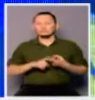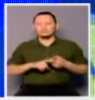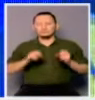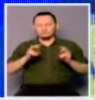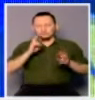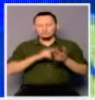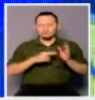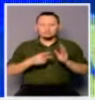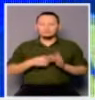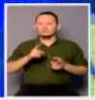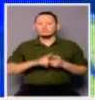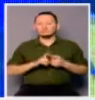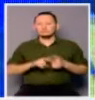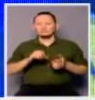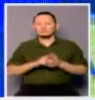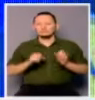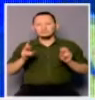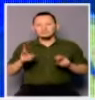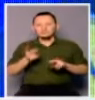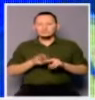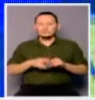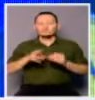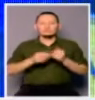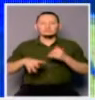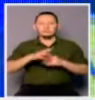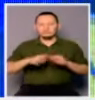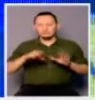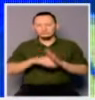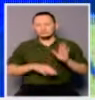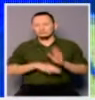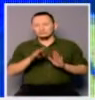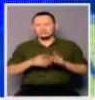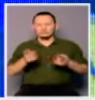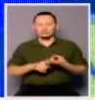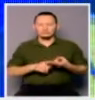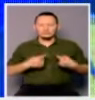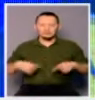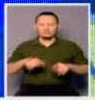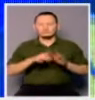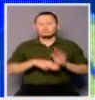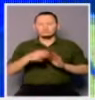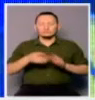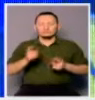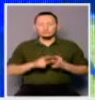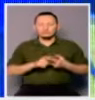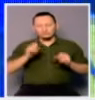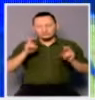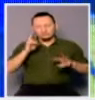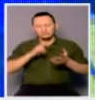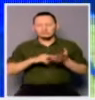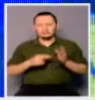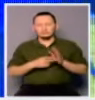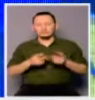аумағымызда саяси ахуал тұрақты, еліміздің әлеуметтік-экономикалық жағдайы жақсарып, әлеуеті жақсарып келе